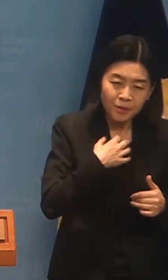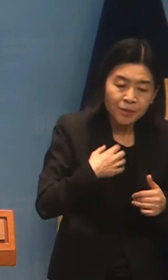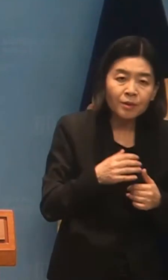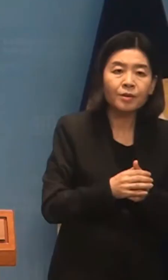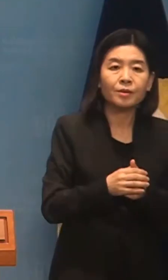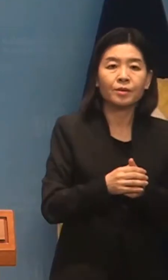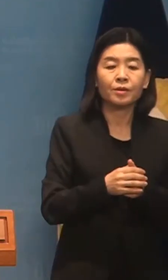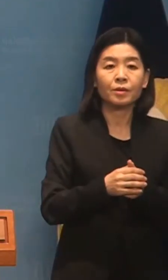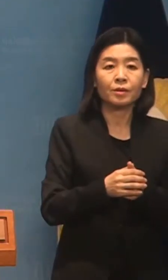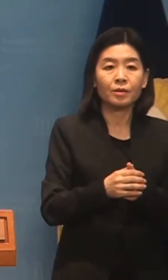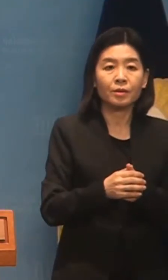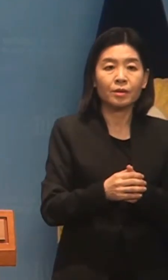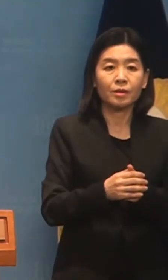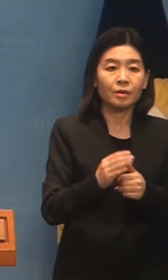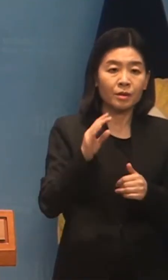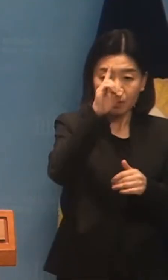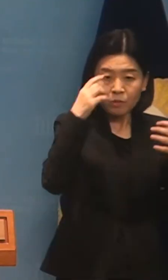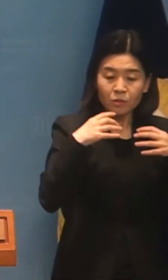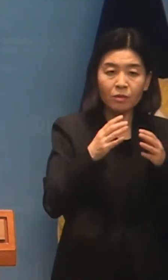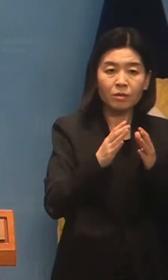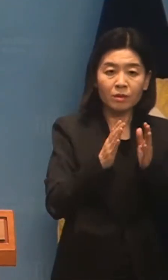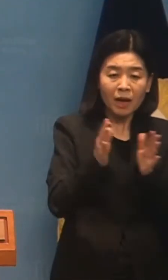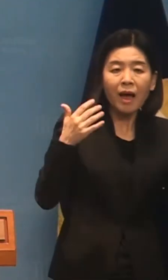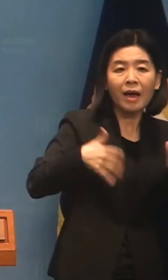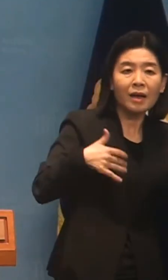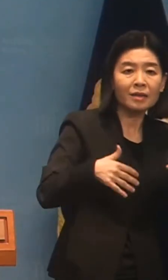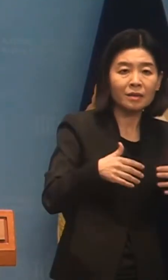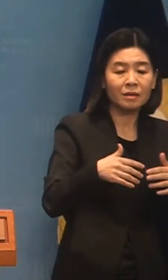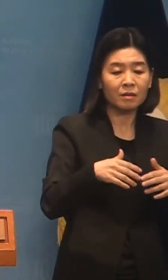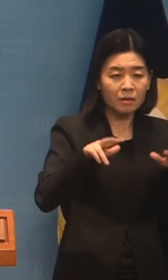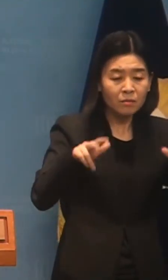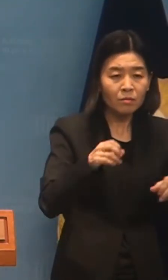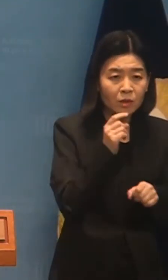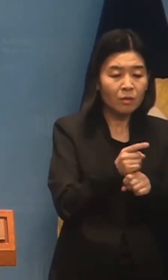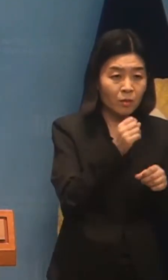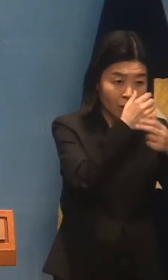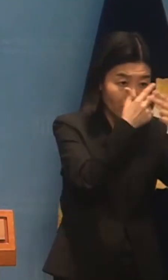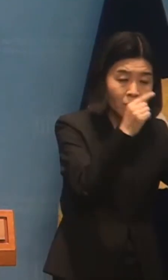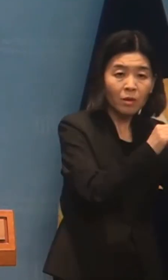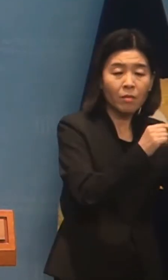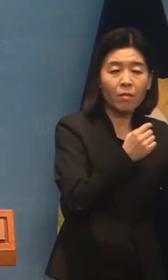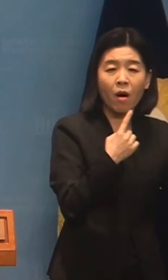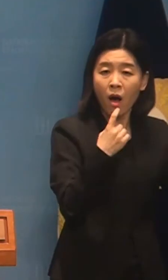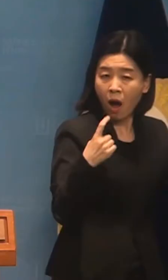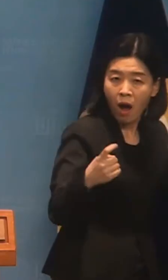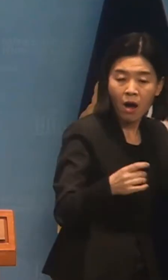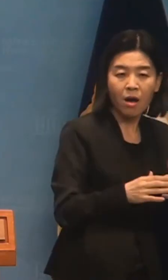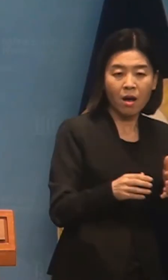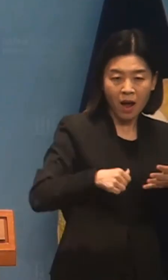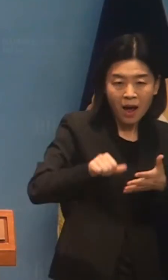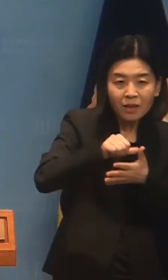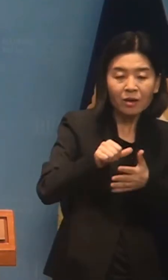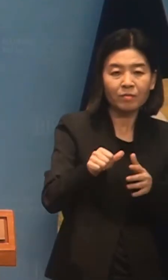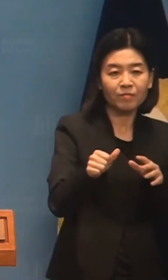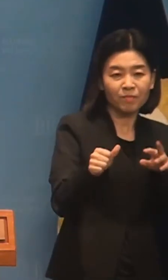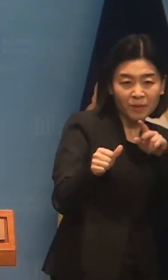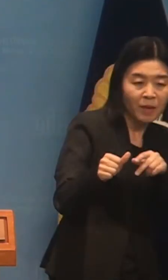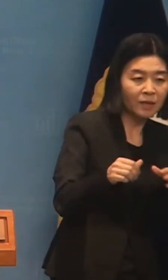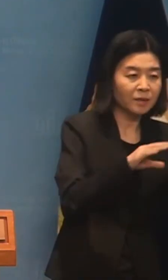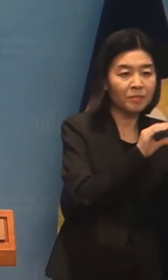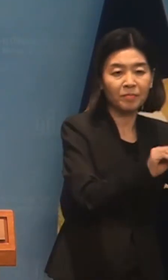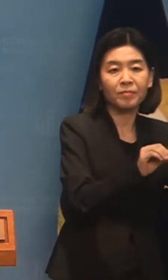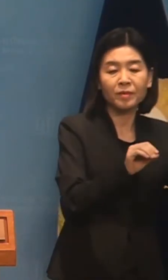정권 잡기도 전에 이재명 민주당의 공포 독재 5법, 아들 험담 금지법, 범죄제보